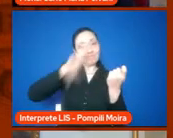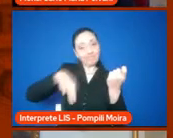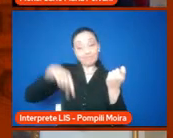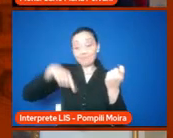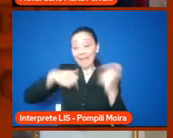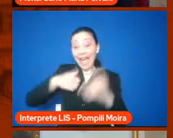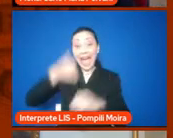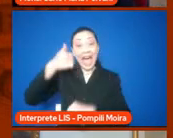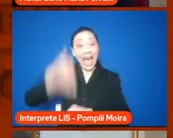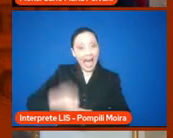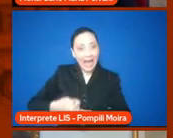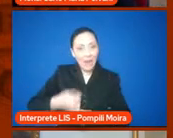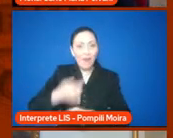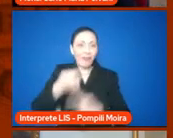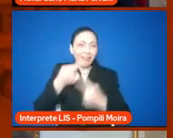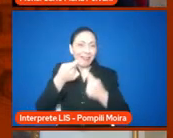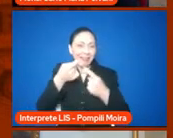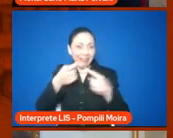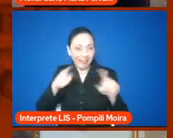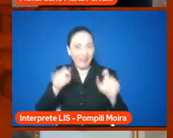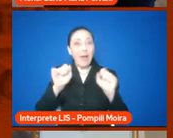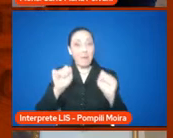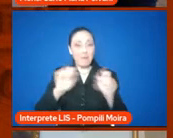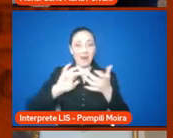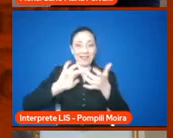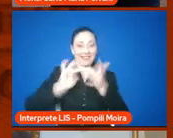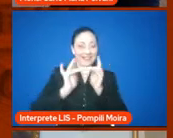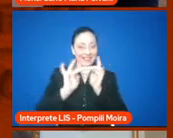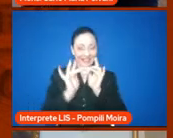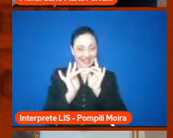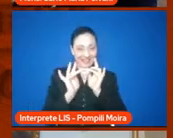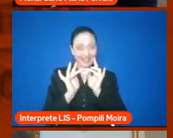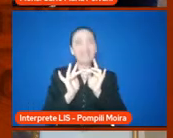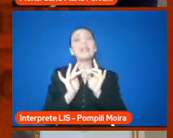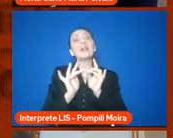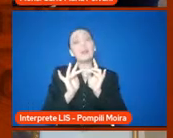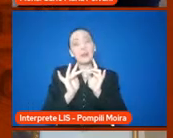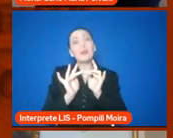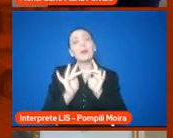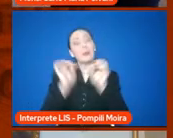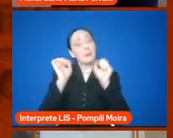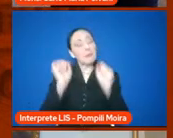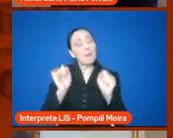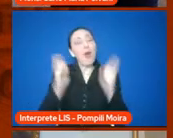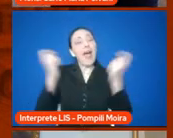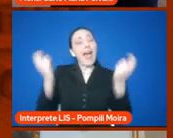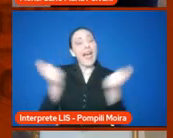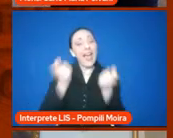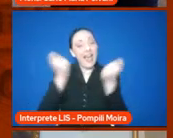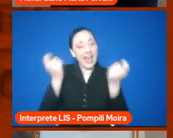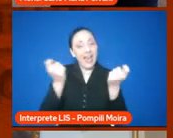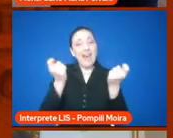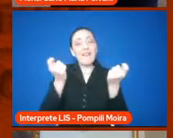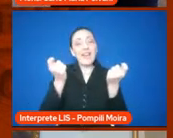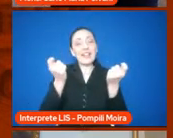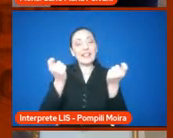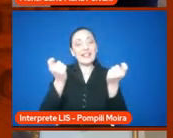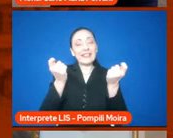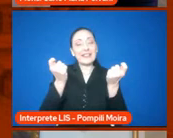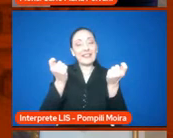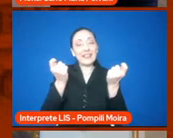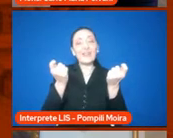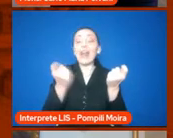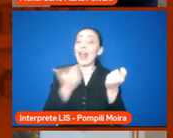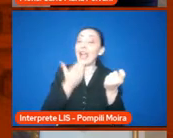totalmente diversa, si è voluta ugualmente fare questa edizione. Io credo che, e ringrazio gli